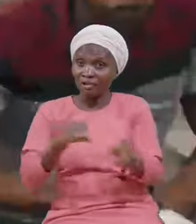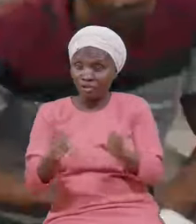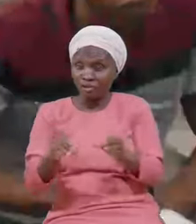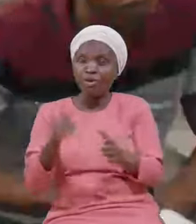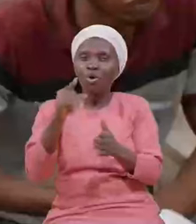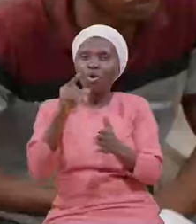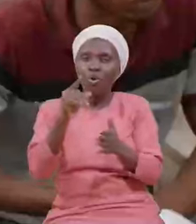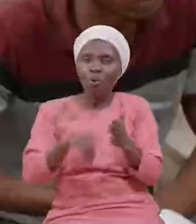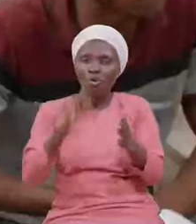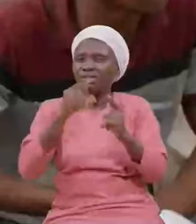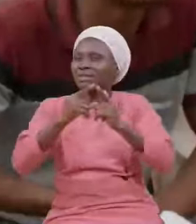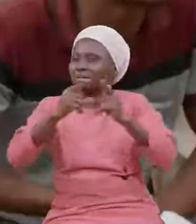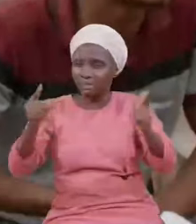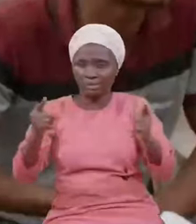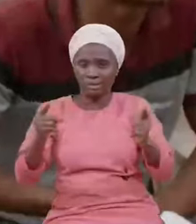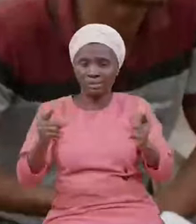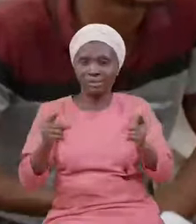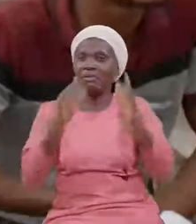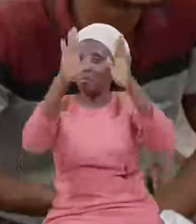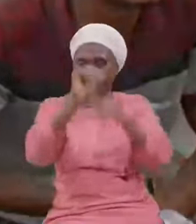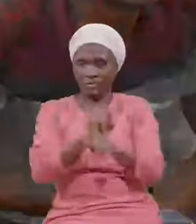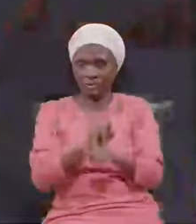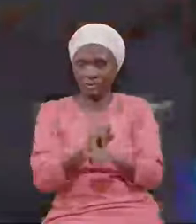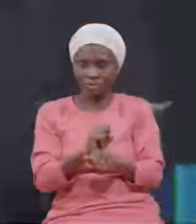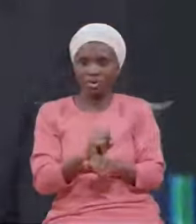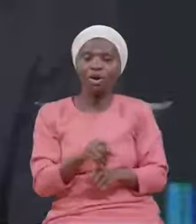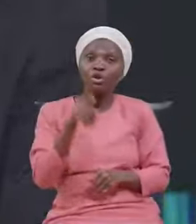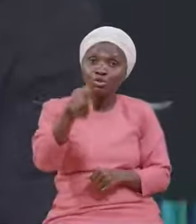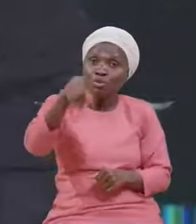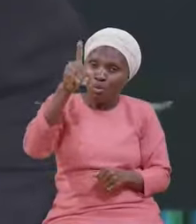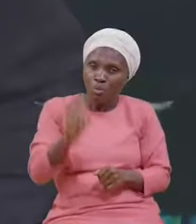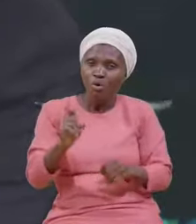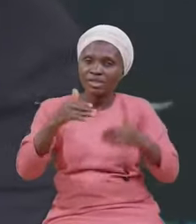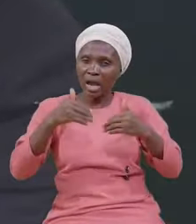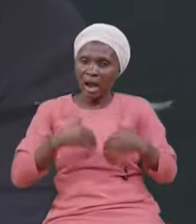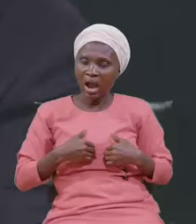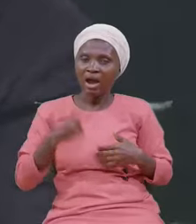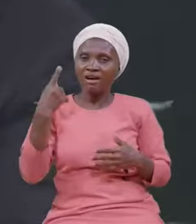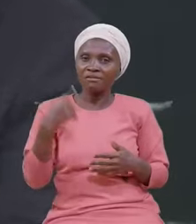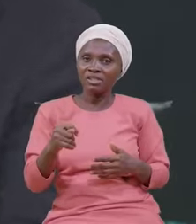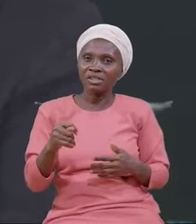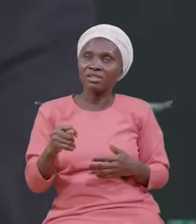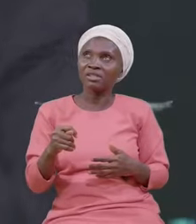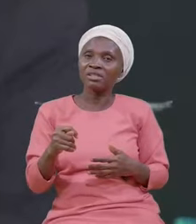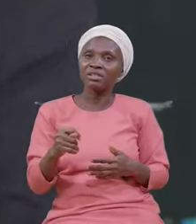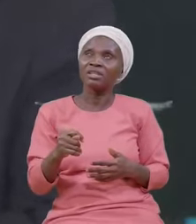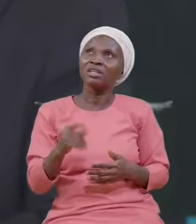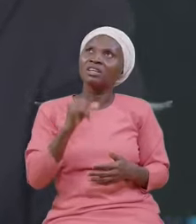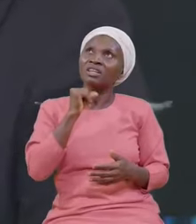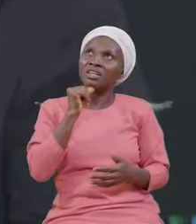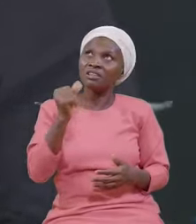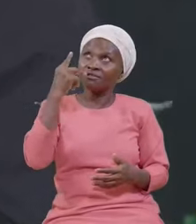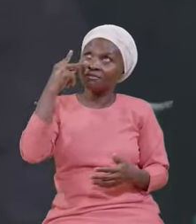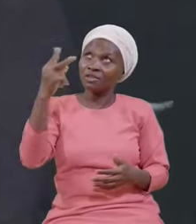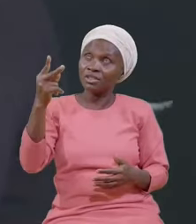vas faire justement par la grâce de Dieu, tu dois avoir l'invisible rendu visible dans ta